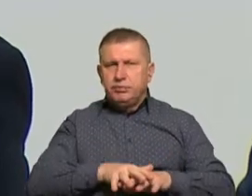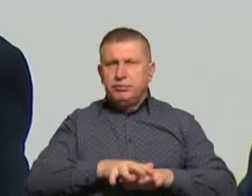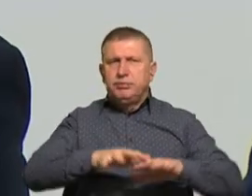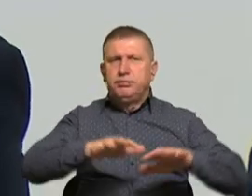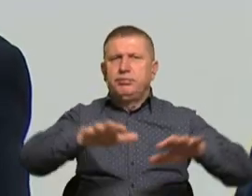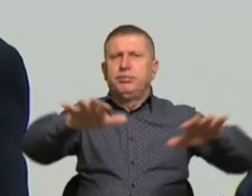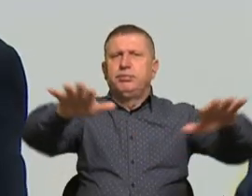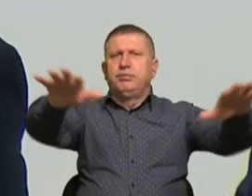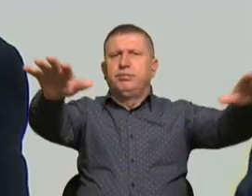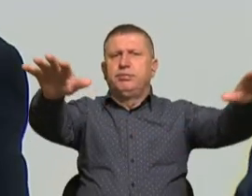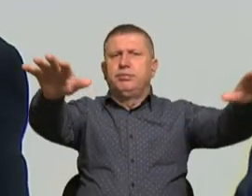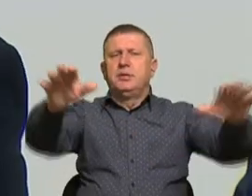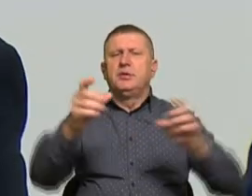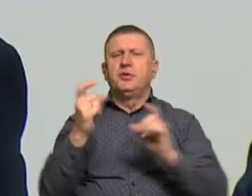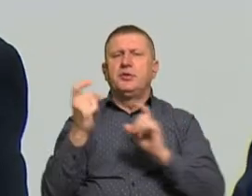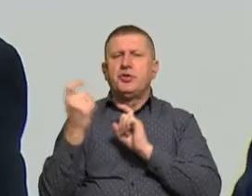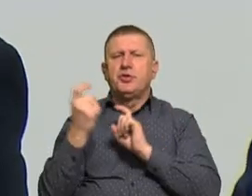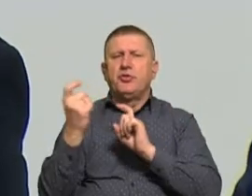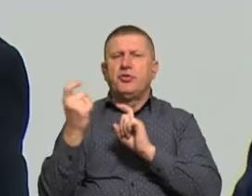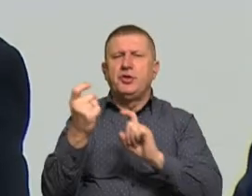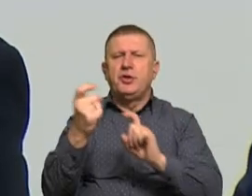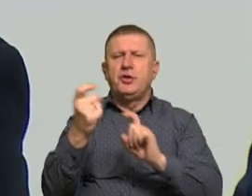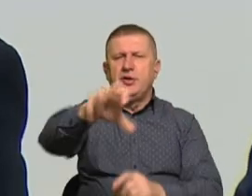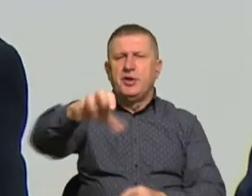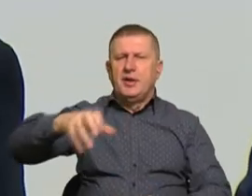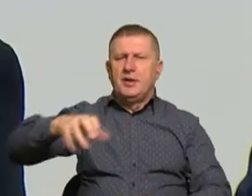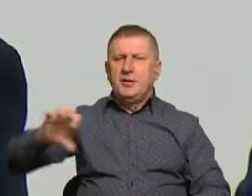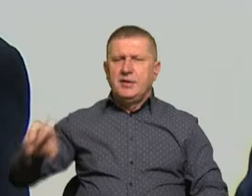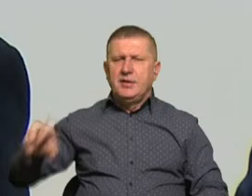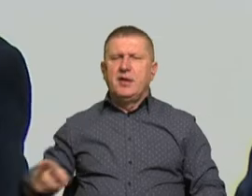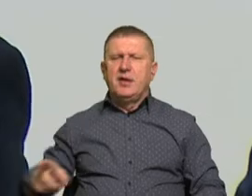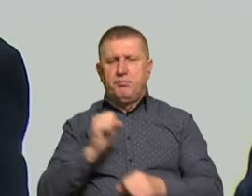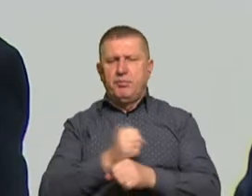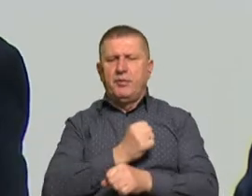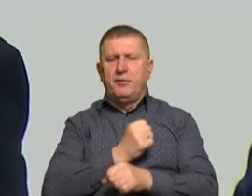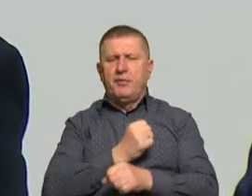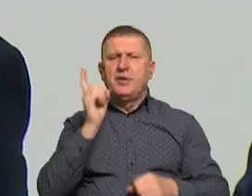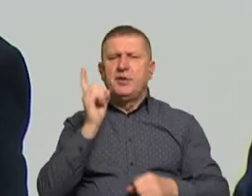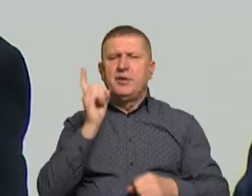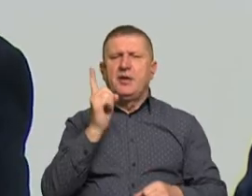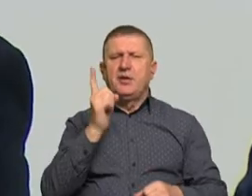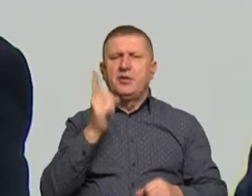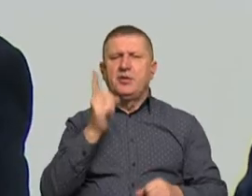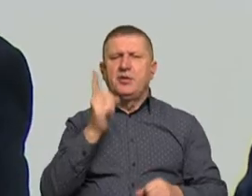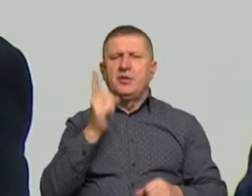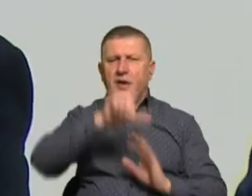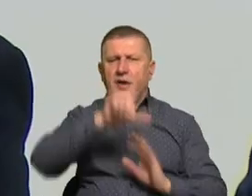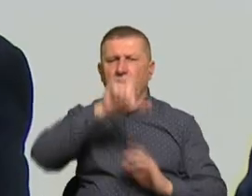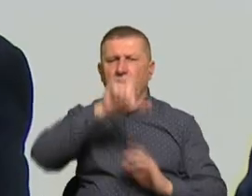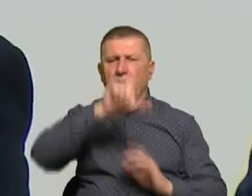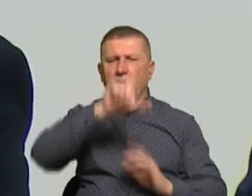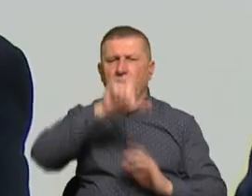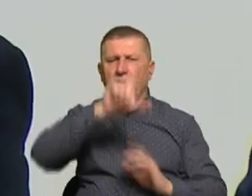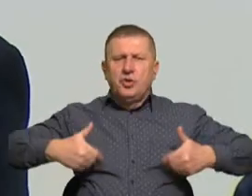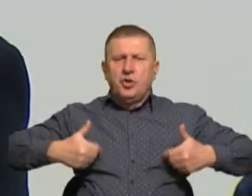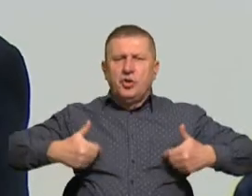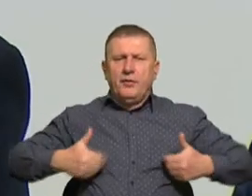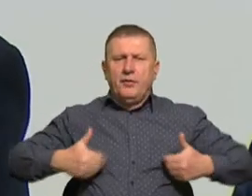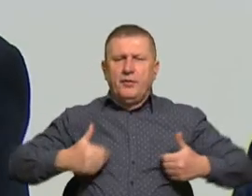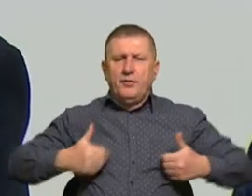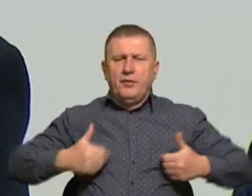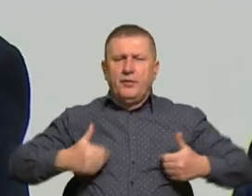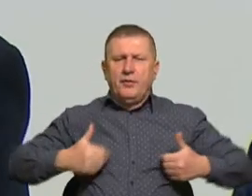się w sąsiednich dzielnicach, stwarza poważne zagrożenie i dla ludzi, ludzie na tym